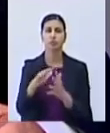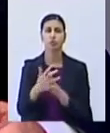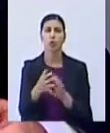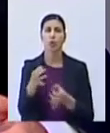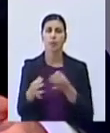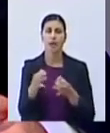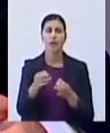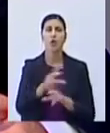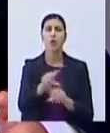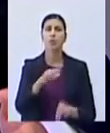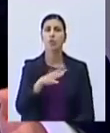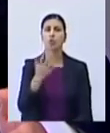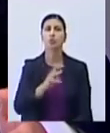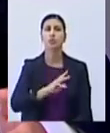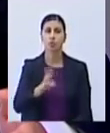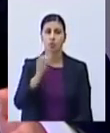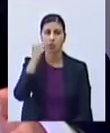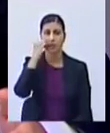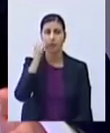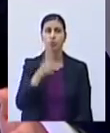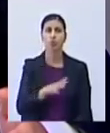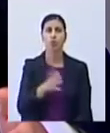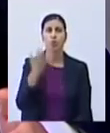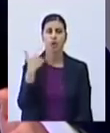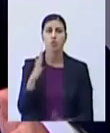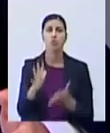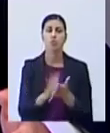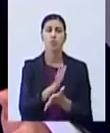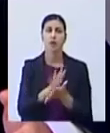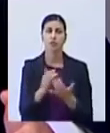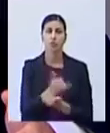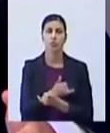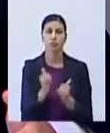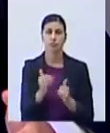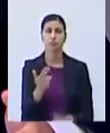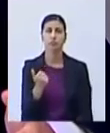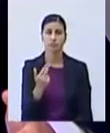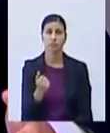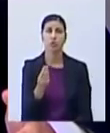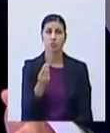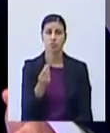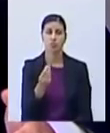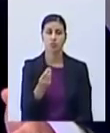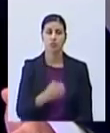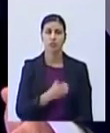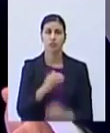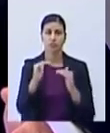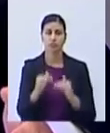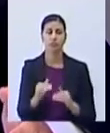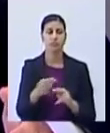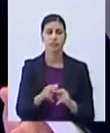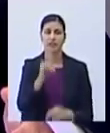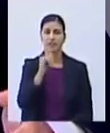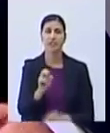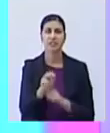ხალხს პირდებოდა 5 მილიონს. იყო ესეთი, ხო, გვახსოვს ეს ყველას. ანუ ეს დაპირებები, ხო, ფული კი სადაც გააუფასურეს, ეს ფაქტია, ამას ვერსად